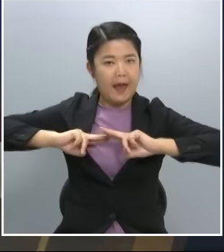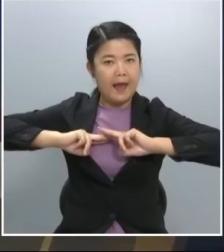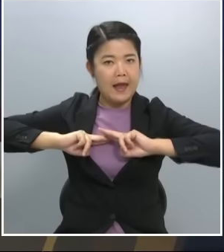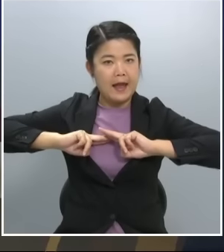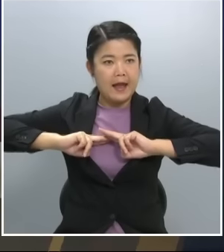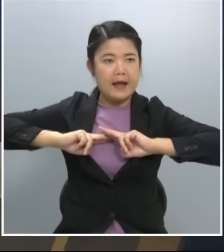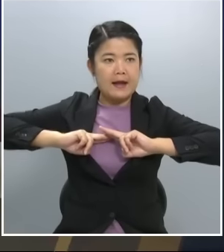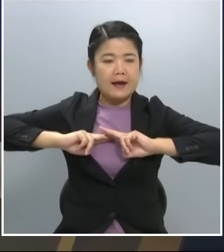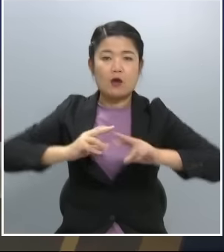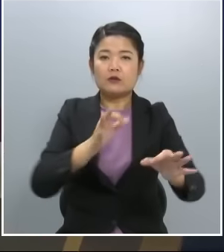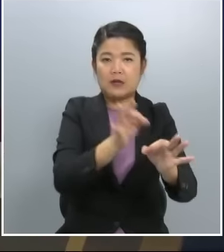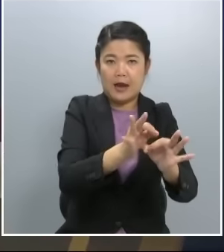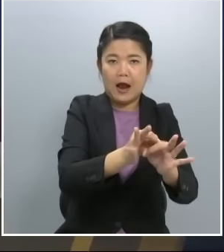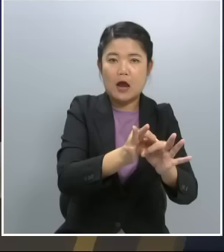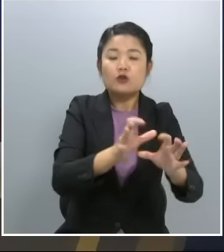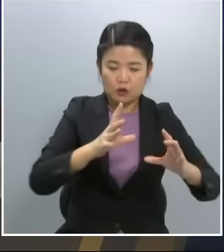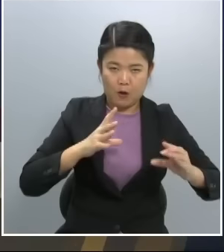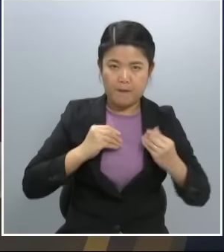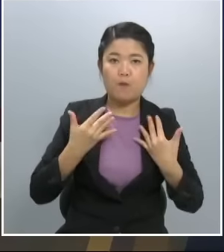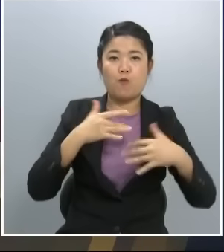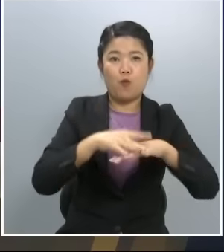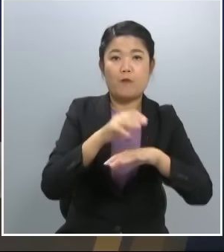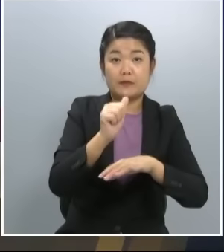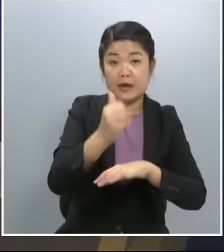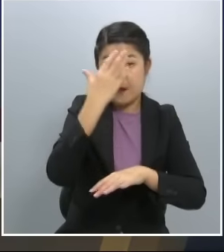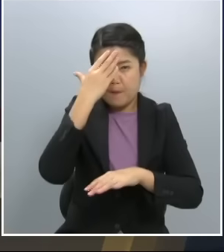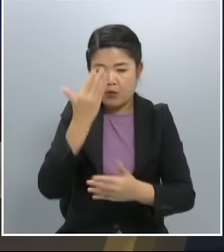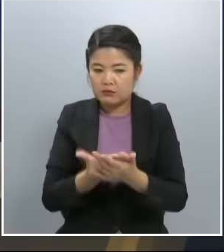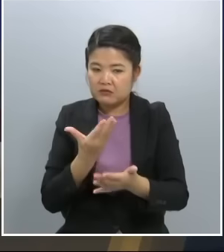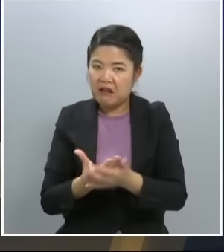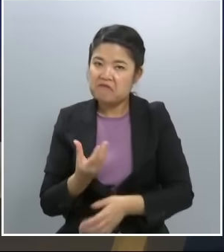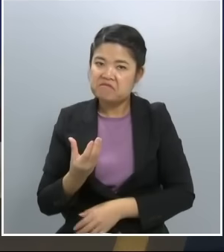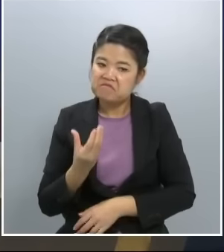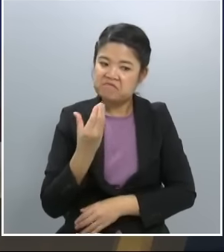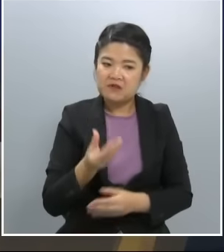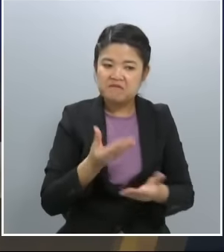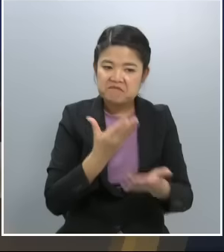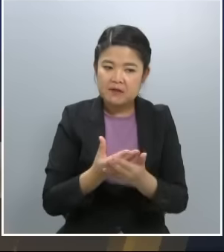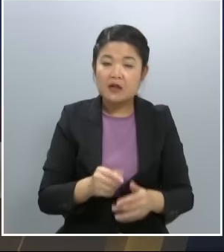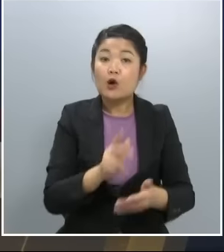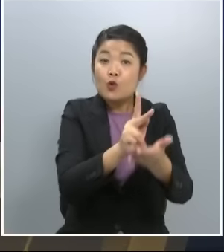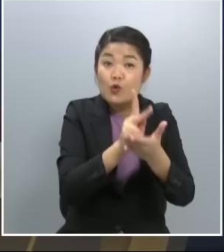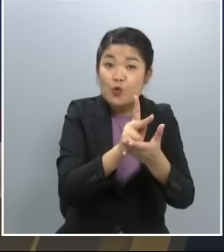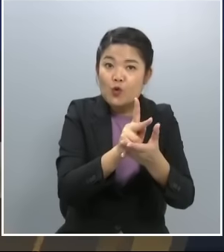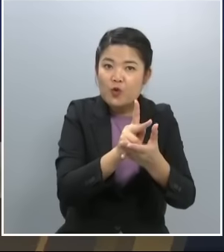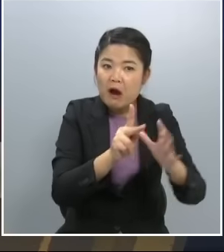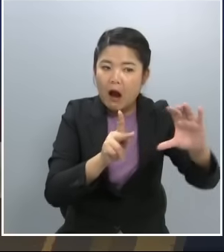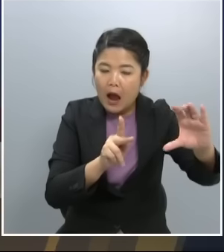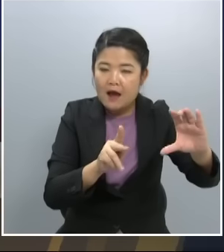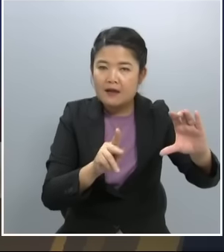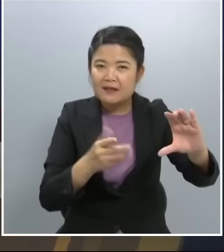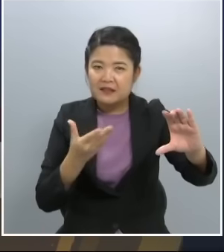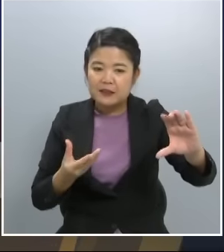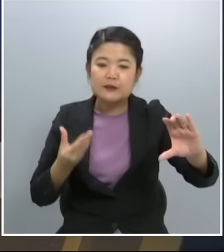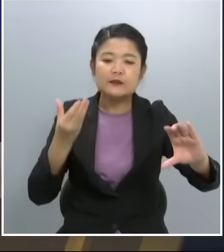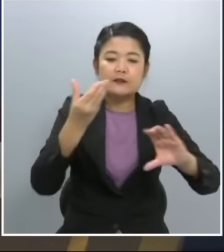แบงก์วันนั้นก็ยอมร่วมมือดีเพราะผมให้ราคาดีให้ 50% เพราะวันนั้นเขาได้สำรองไว้เรียบร้